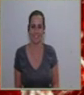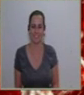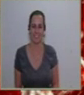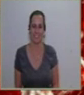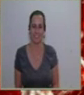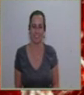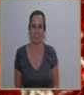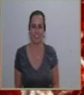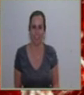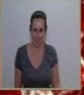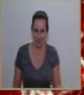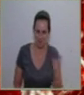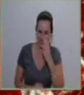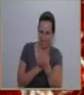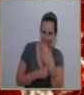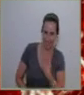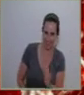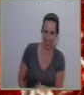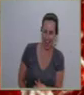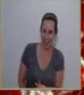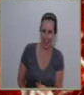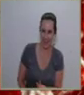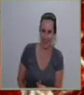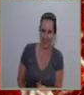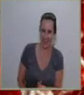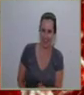אז אם לא הייתי שעים בעמוד, לא הייתי מדבר איתך, אתה נגמר את היום.